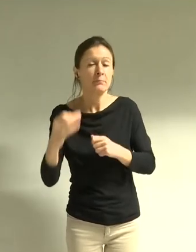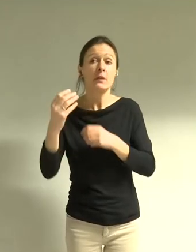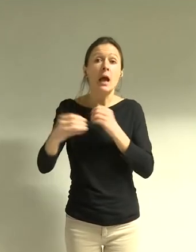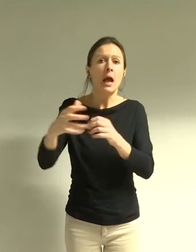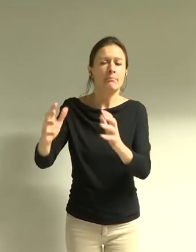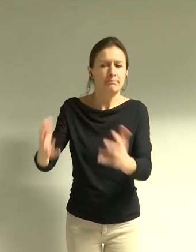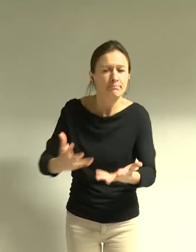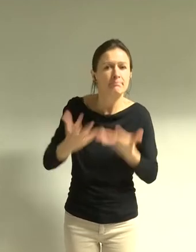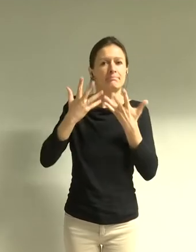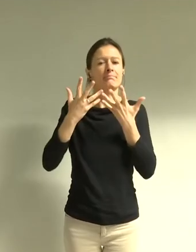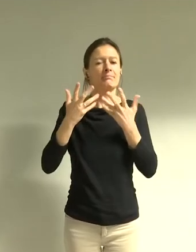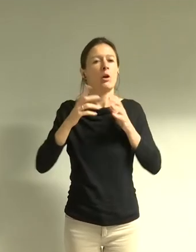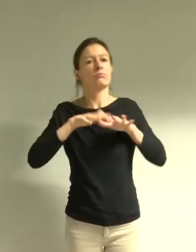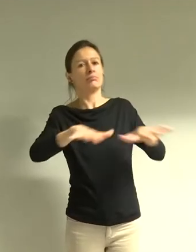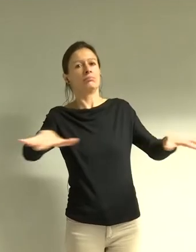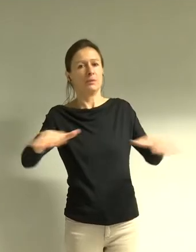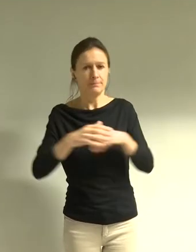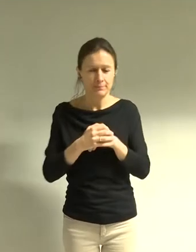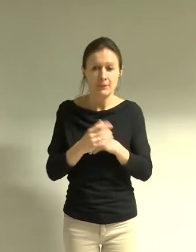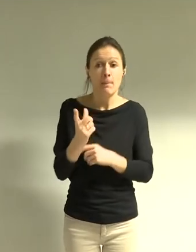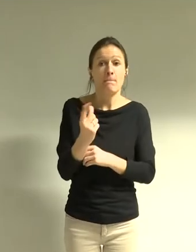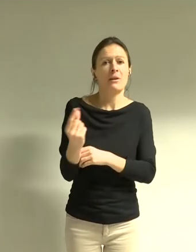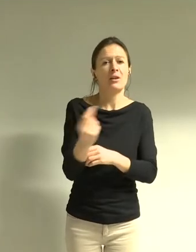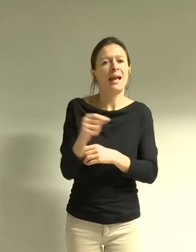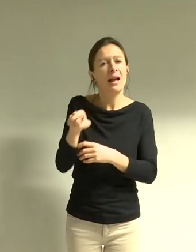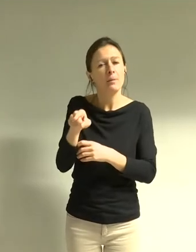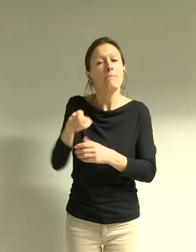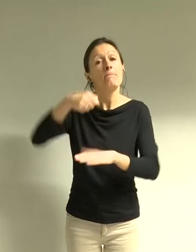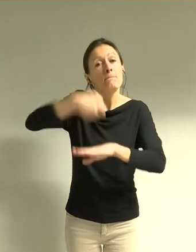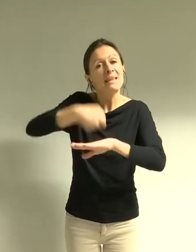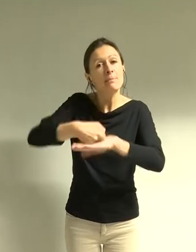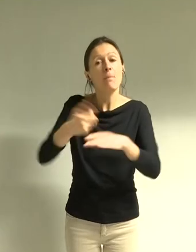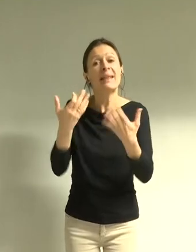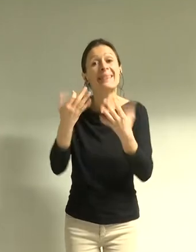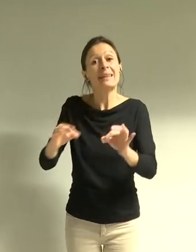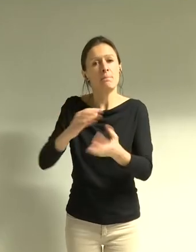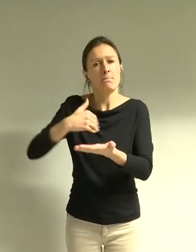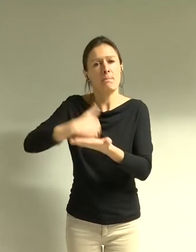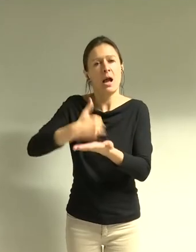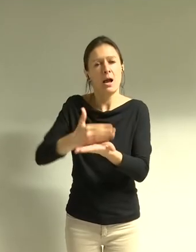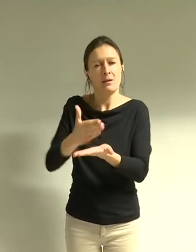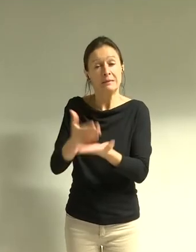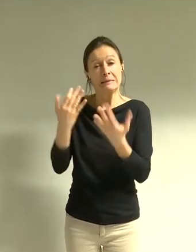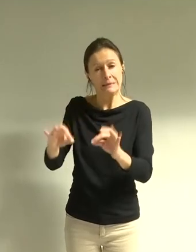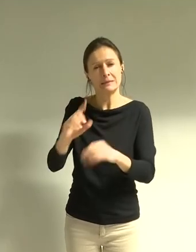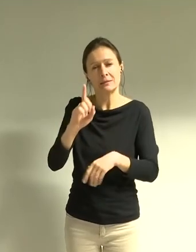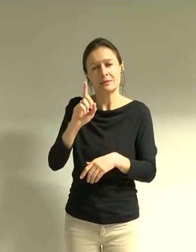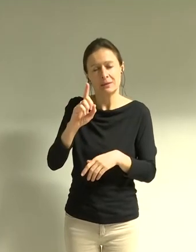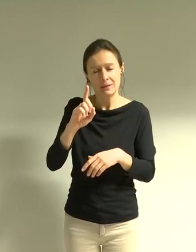les partenaires devant eux prendre au minimum 10 par pour devenir coopérateur évidemment